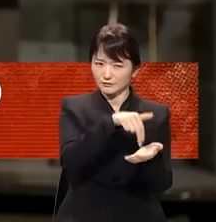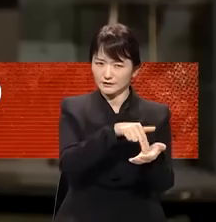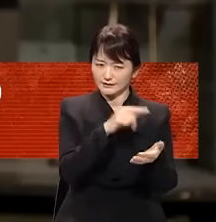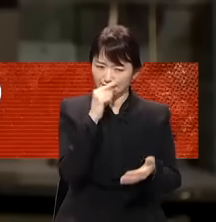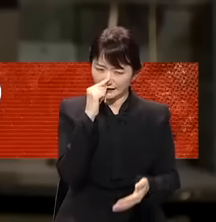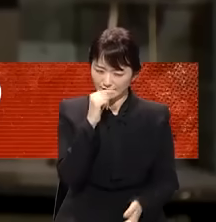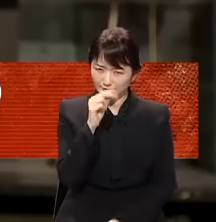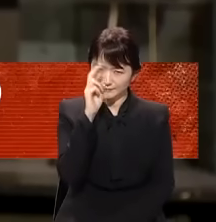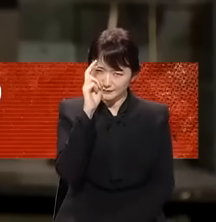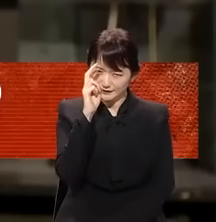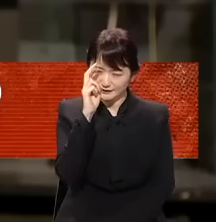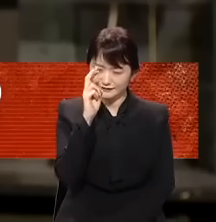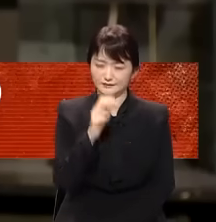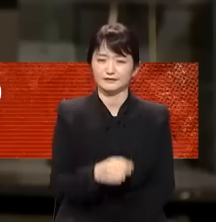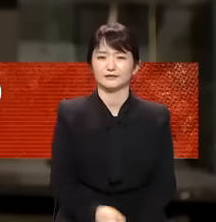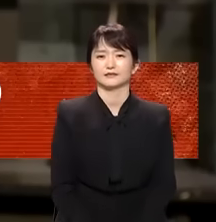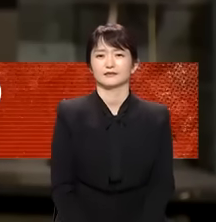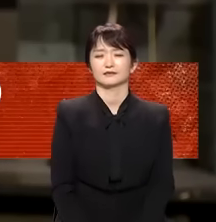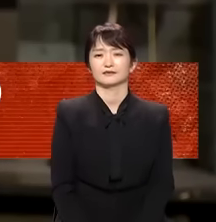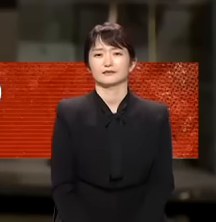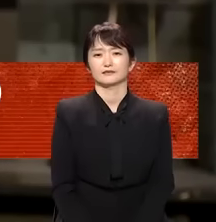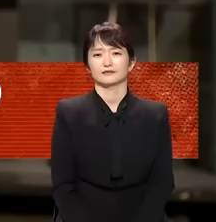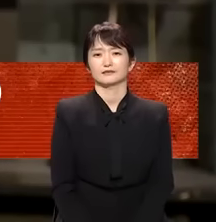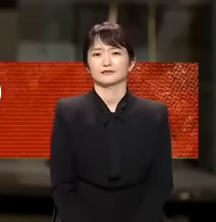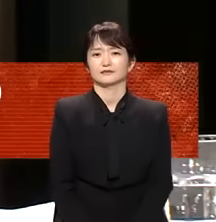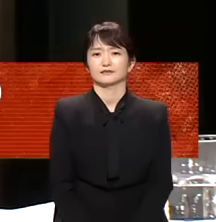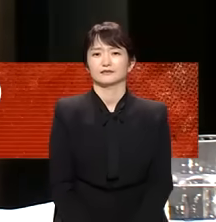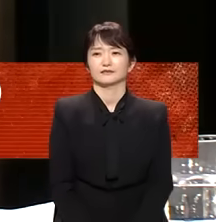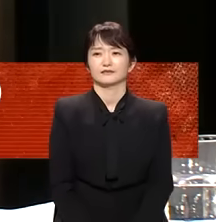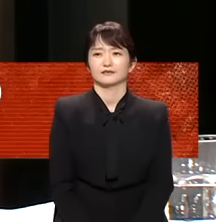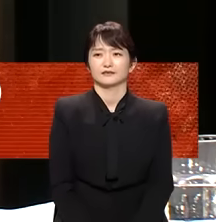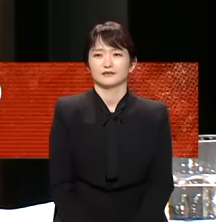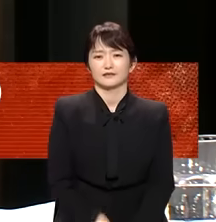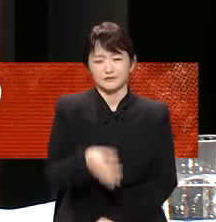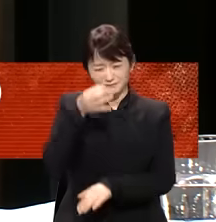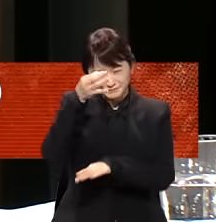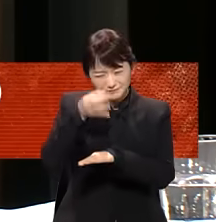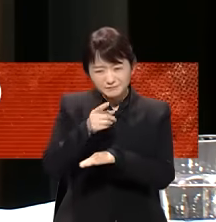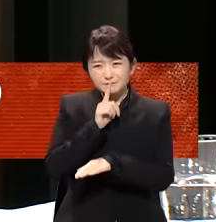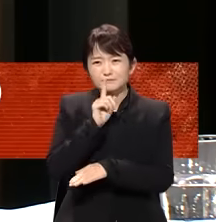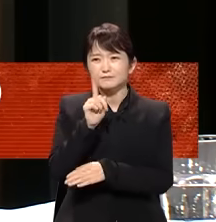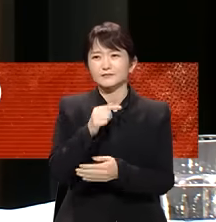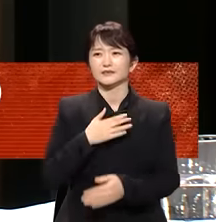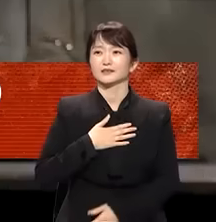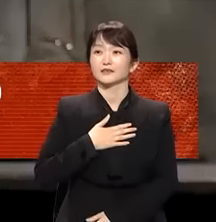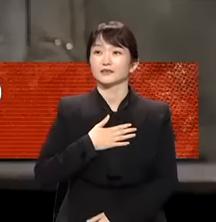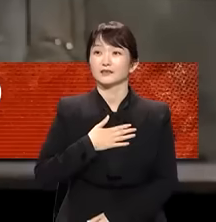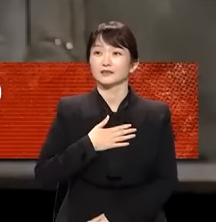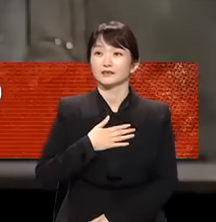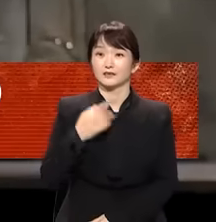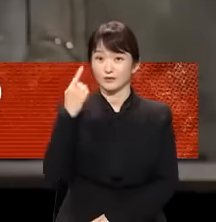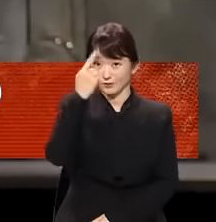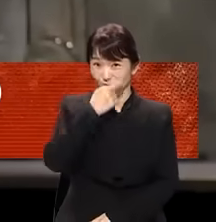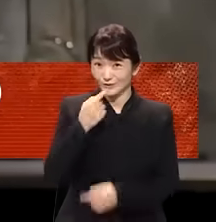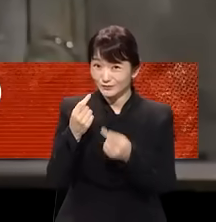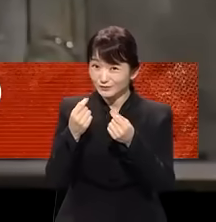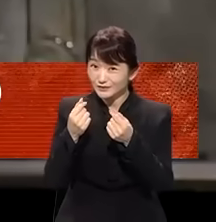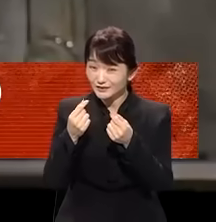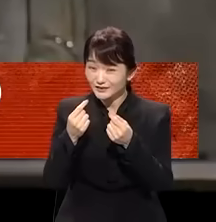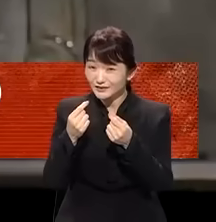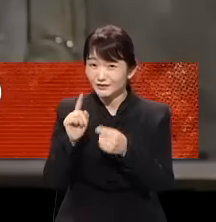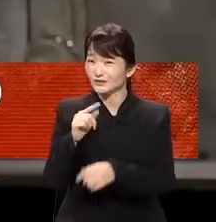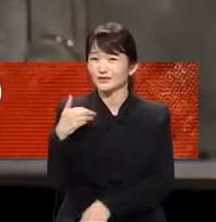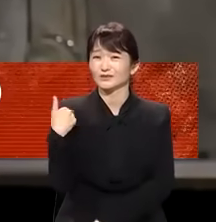드는데 조금 더 봐야겠죠 박사님은 아유 좀 죄송한 얘기지만 뭐 제 같이 생겼습니까 혹시 어떻게 생긴지